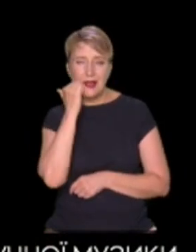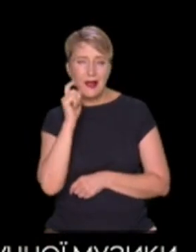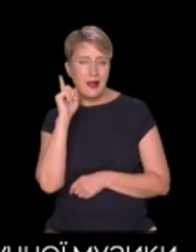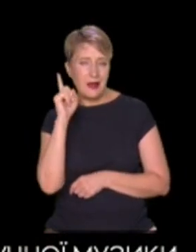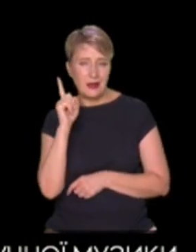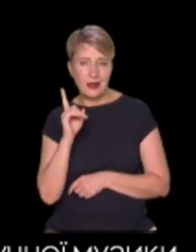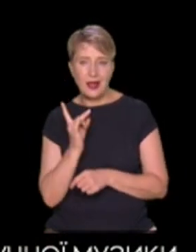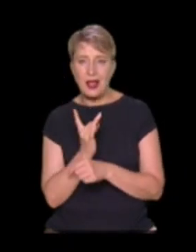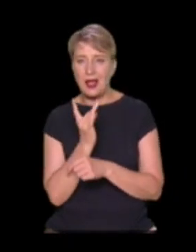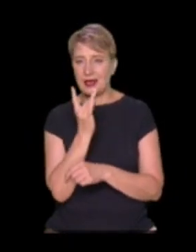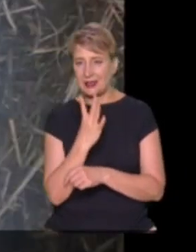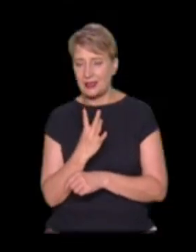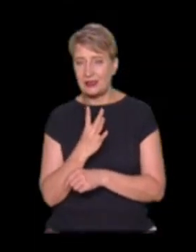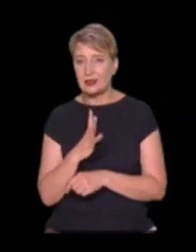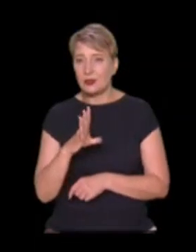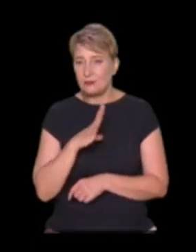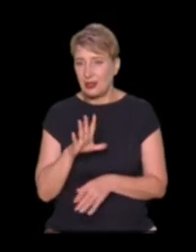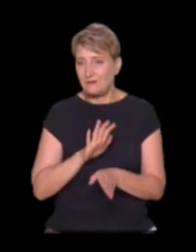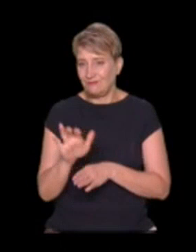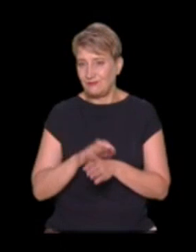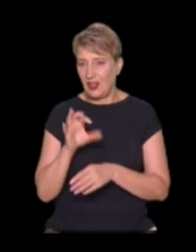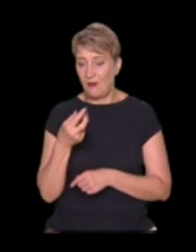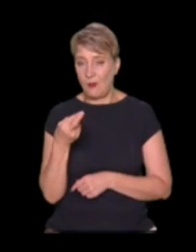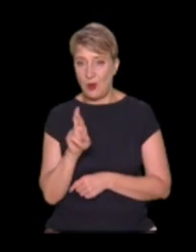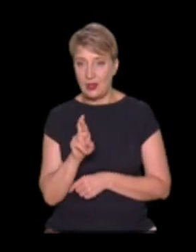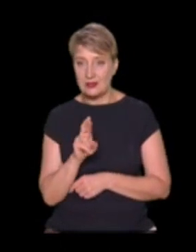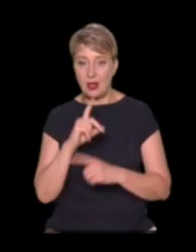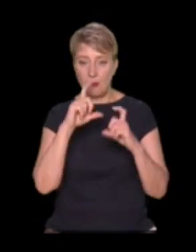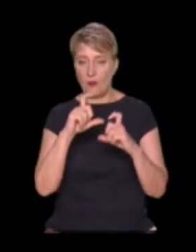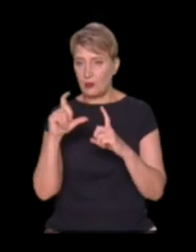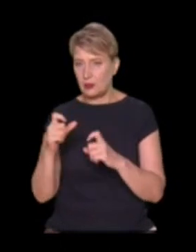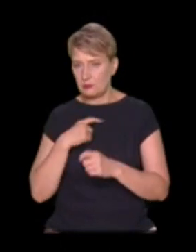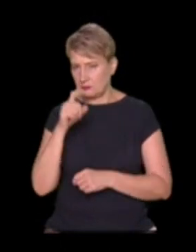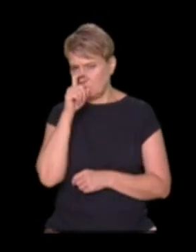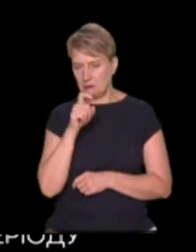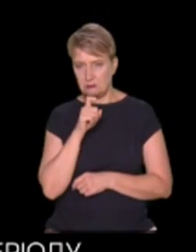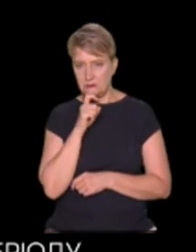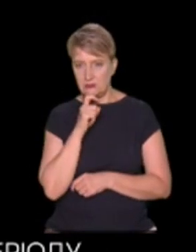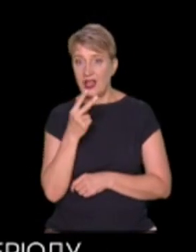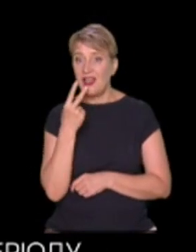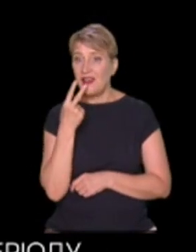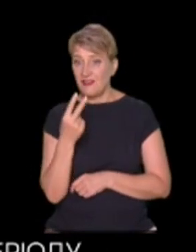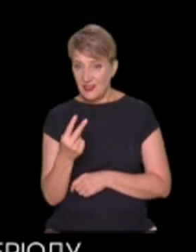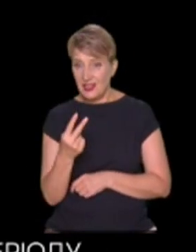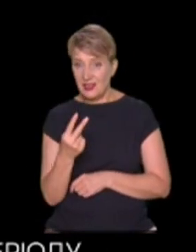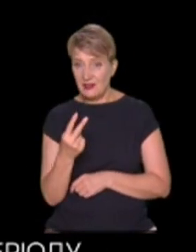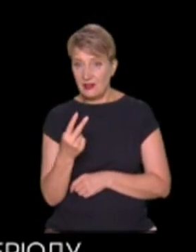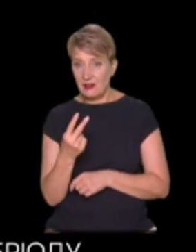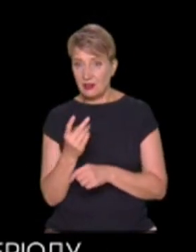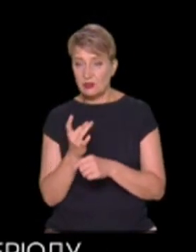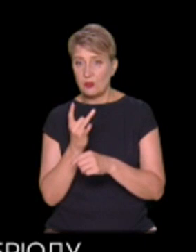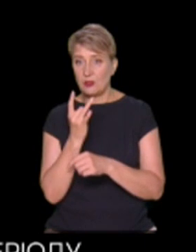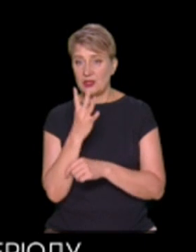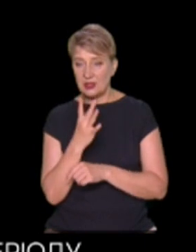которая была еще в мае. И, кстати, я и по майским фотографиям так и не понял, тут вообще видно, что она вообще летала, или это ее где-то затрофили